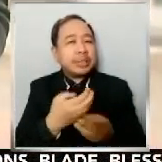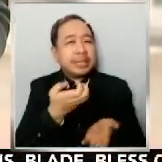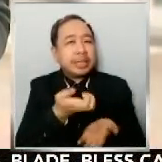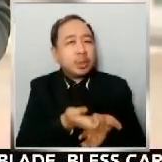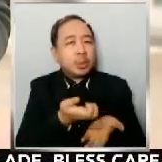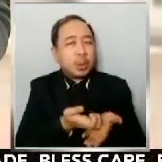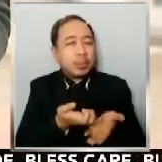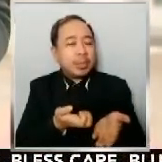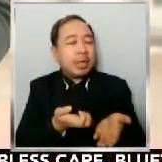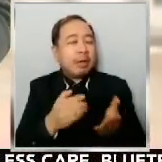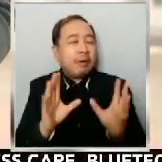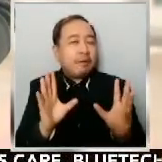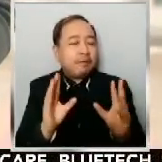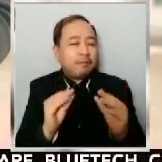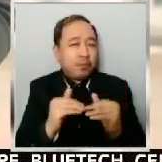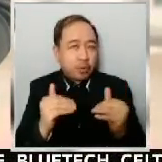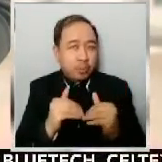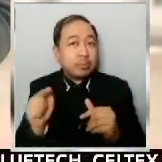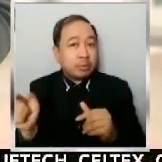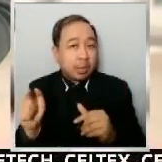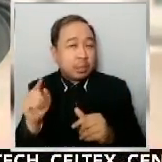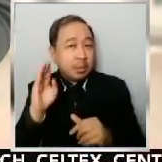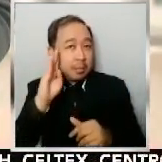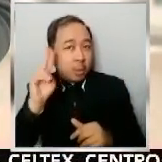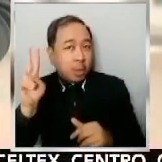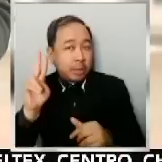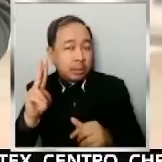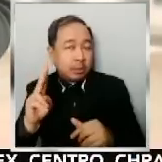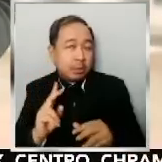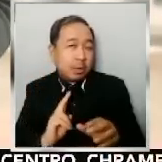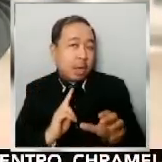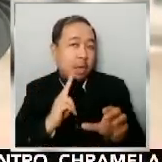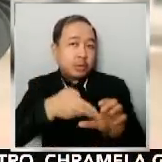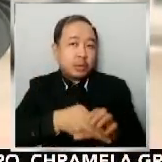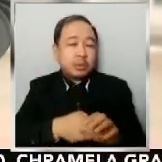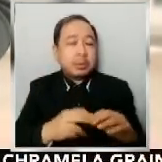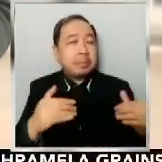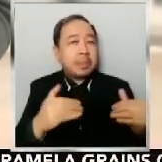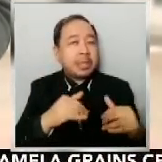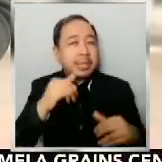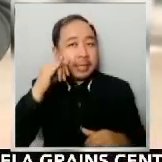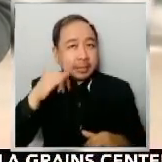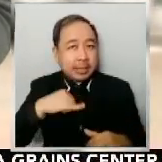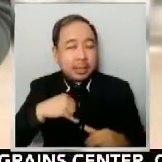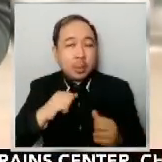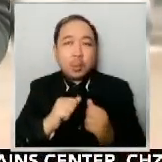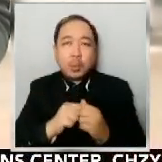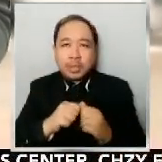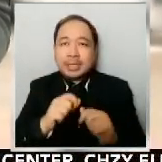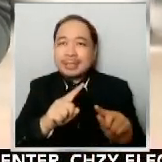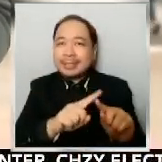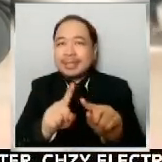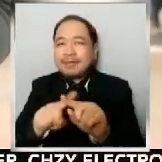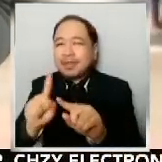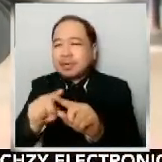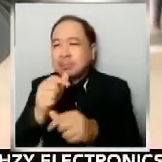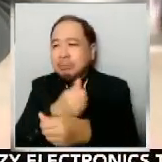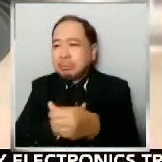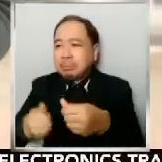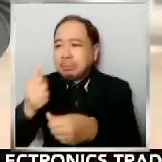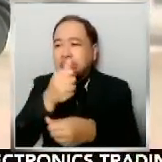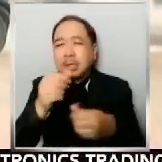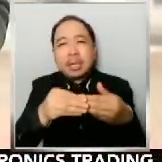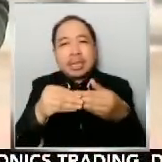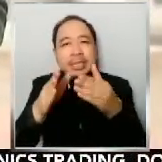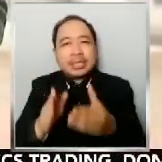si Pangulong Bongbong Marcos na dumalo sa isang pulong kahapon kasama ang ilang world business leaders kung saan nga inilatag niya